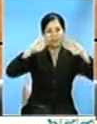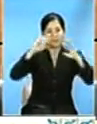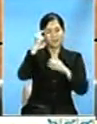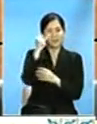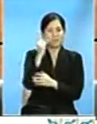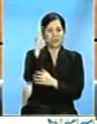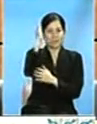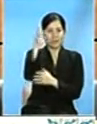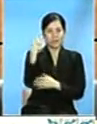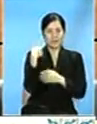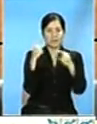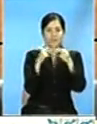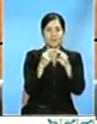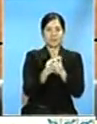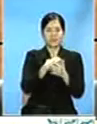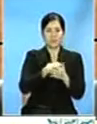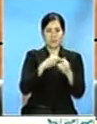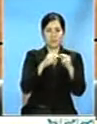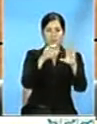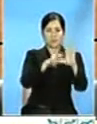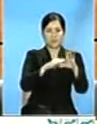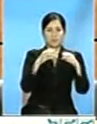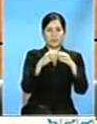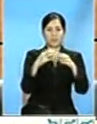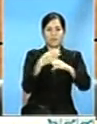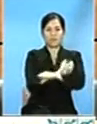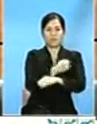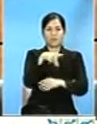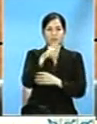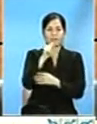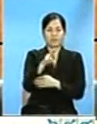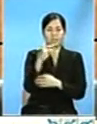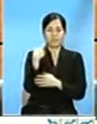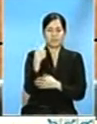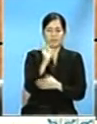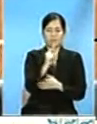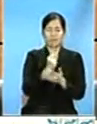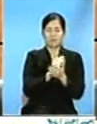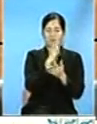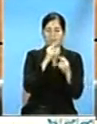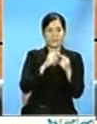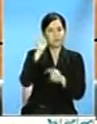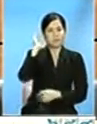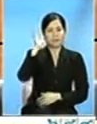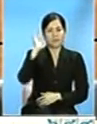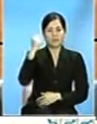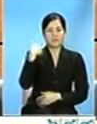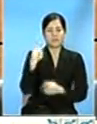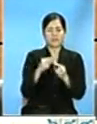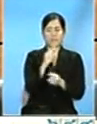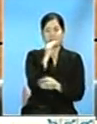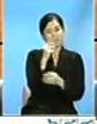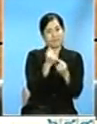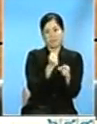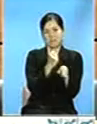ส.ในนามพรรคเพื่อไทยหรือไม่อย่างไรแต่ว่าผมคิดว่าท่านประธานต้องควบคุมนะครับเพราะว่าถ้าอภิปรายแบบนี้ได้เนี่ยเดี๋ยวพรรคผมก็อภิปรายแบบนี้ได้เหมือนกันนะ